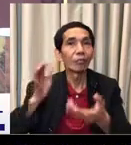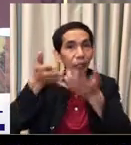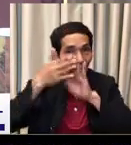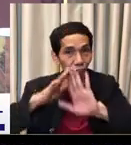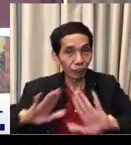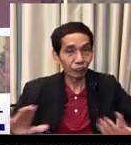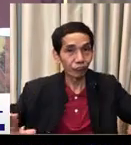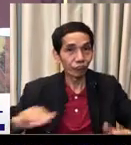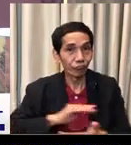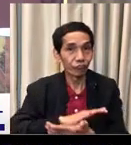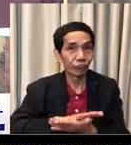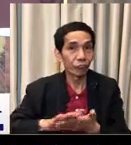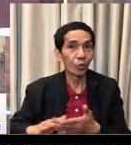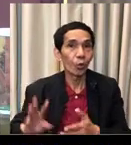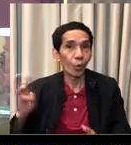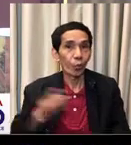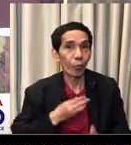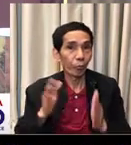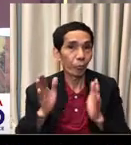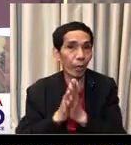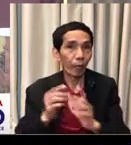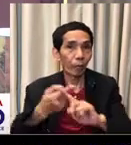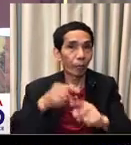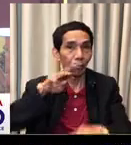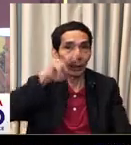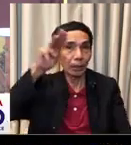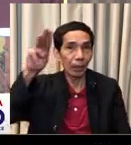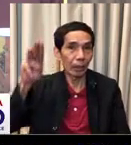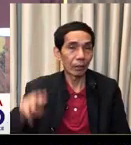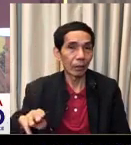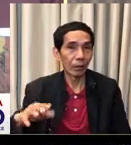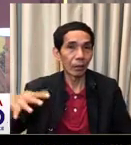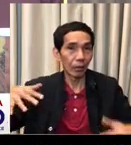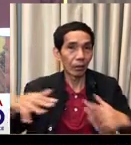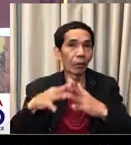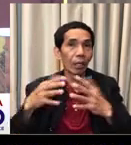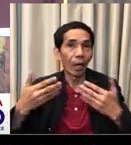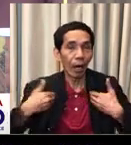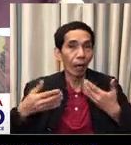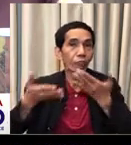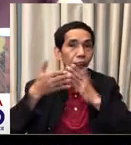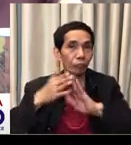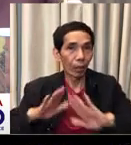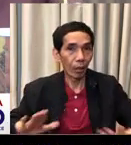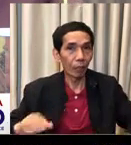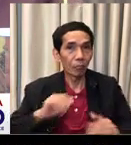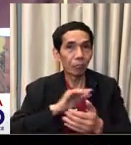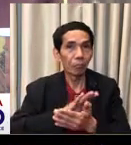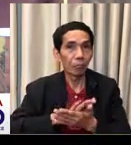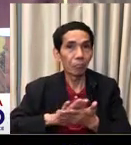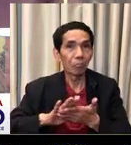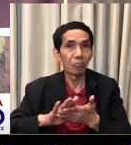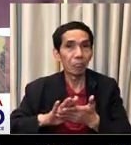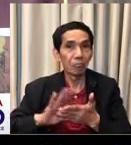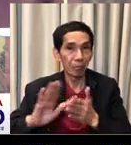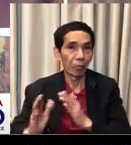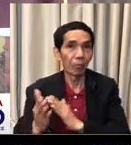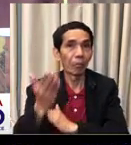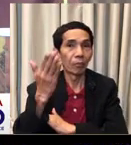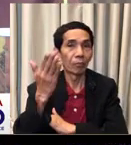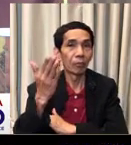kayo. Dalangin ng mga taga lungsod ng Maynila na kayo ay makaraos ng maagap. No?